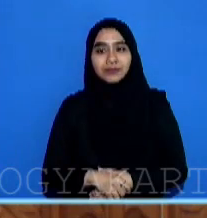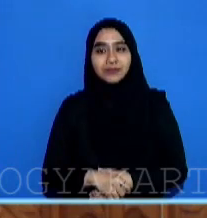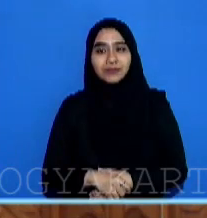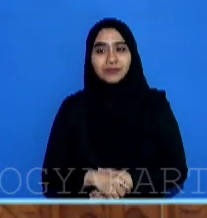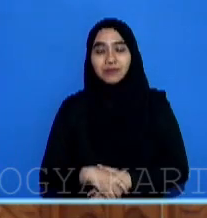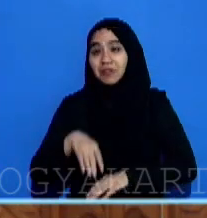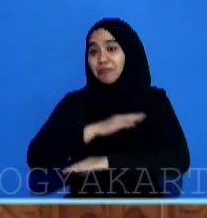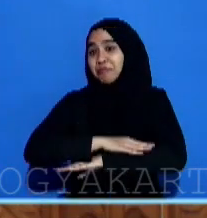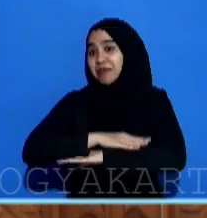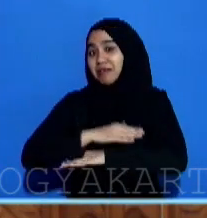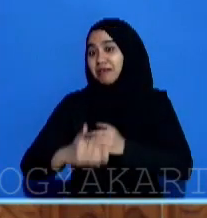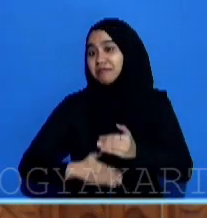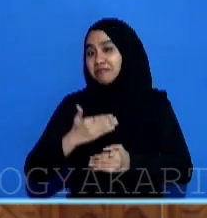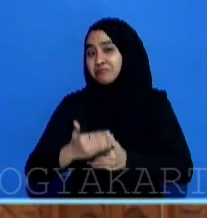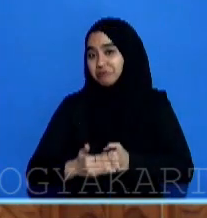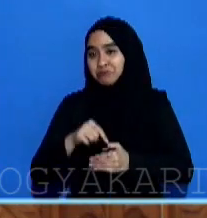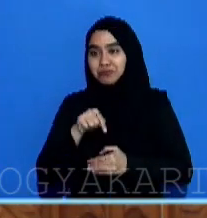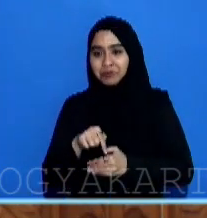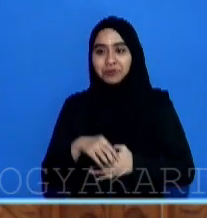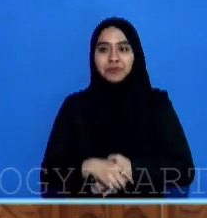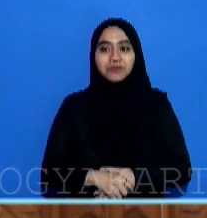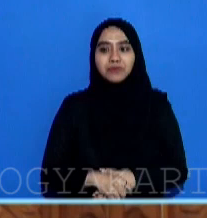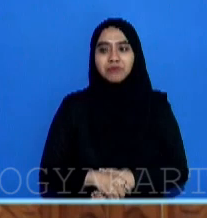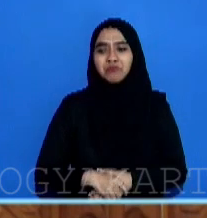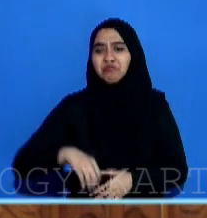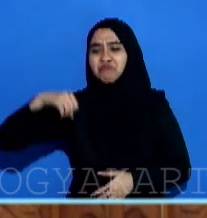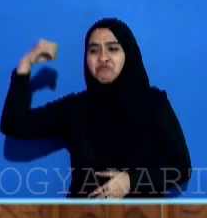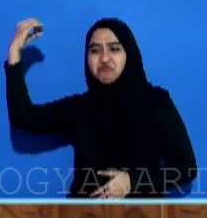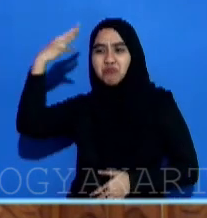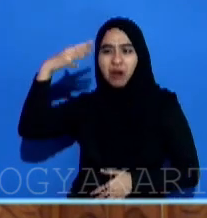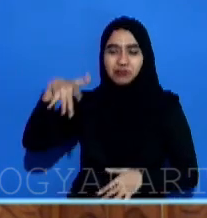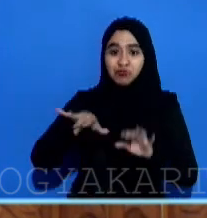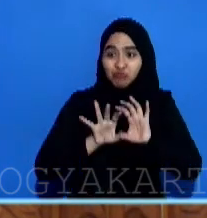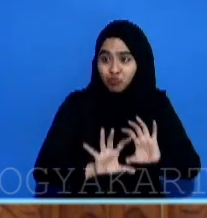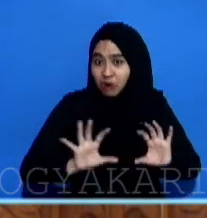ip pirss panjang ingangum